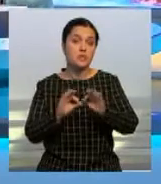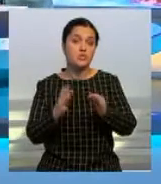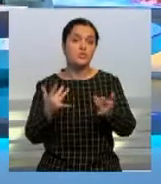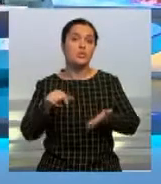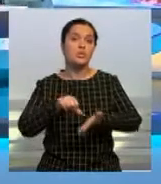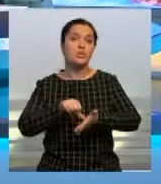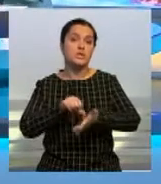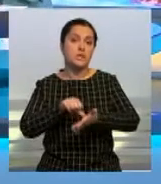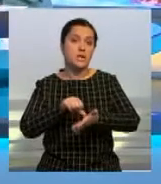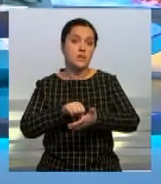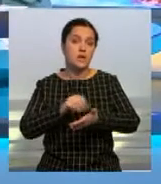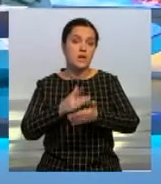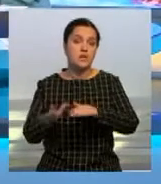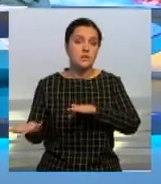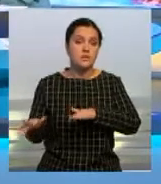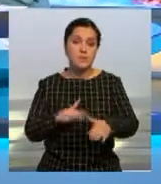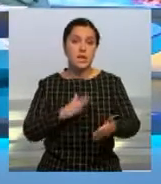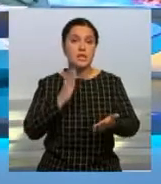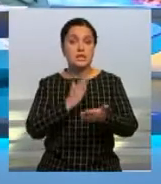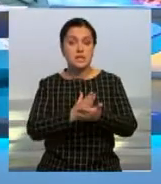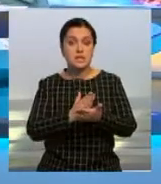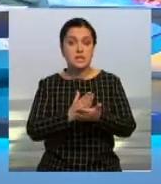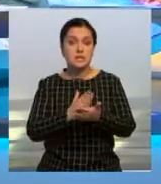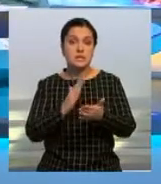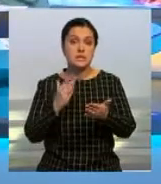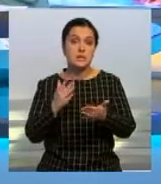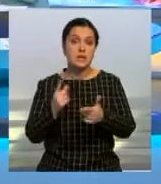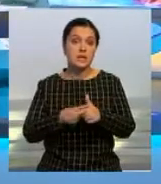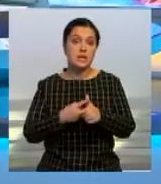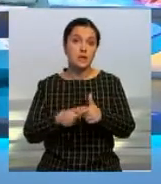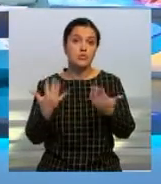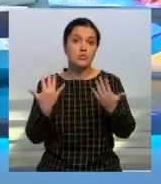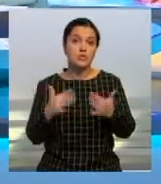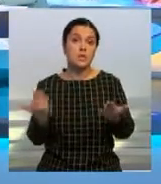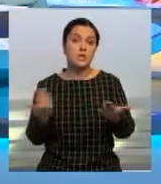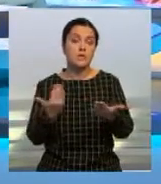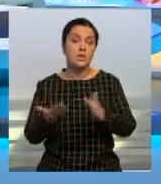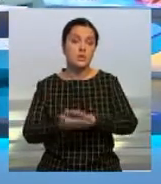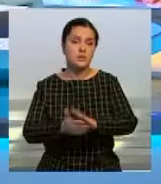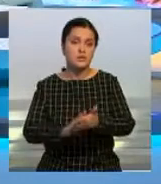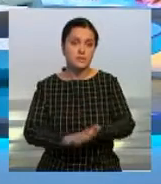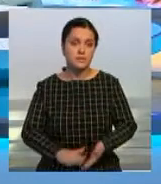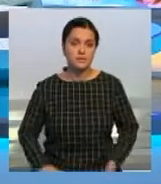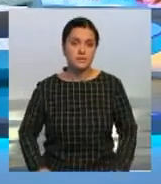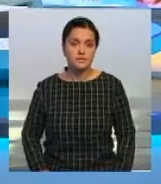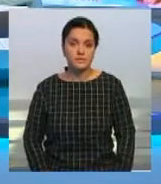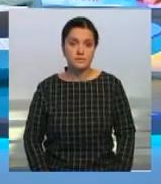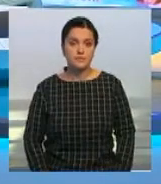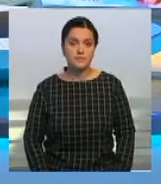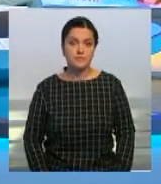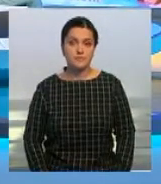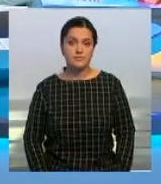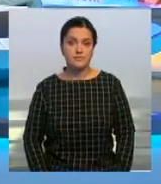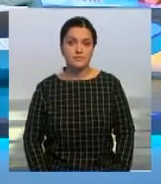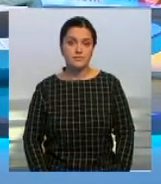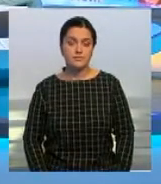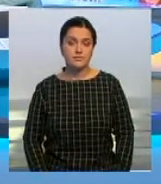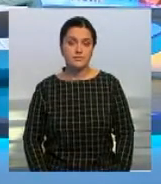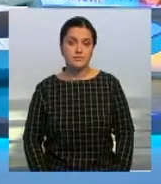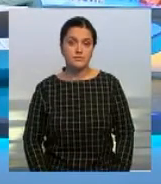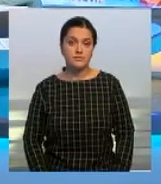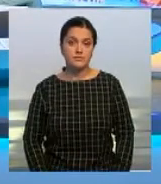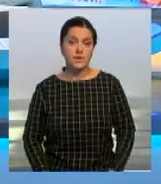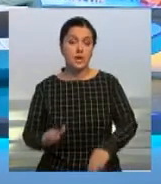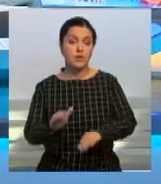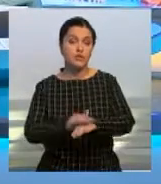Анастасия. Расскажите о том, сколько человек принимает участие в мероприятии и подписаны ли уже какие-то договоренности. Добрый день,